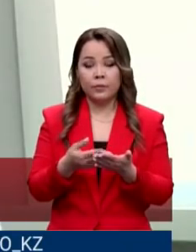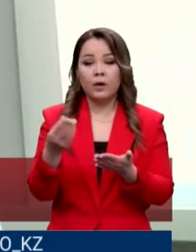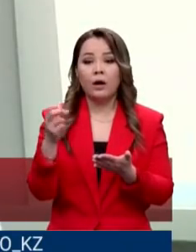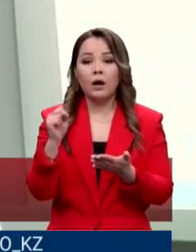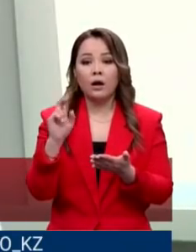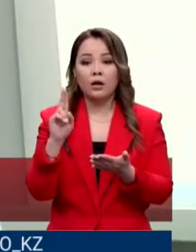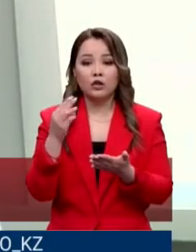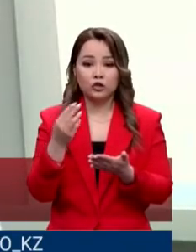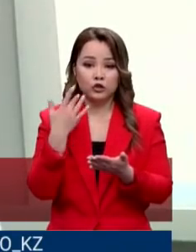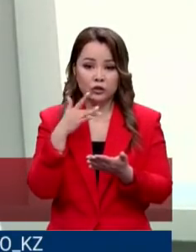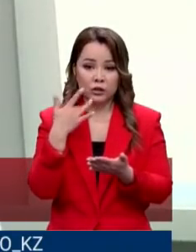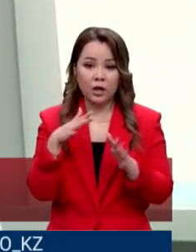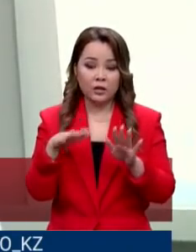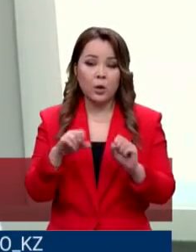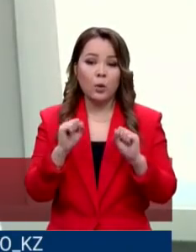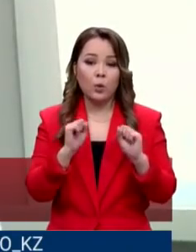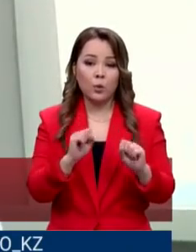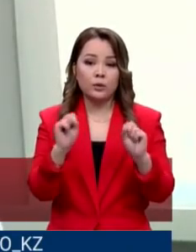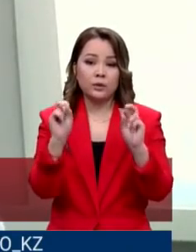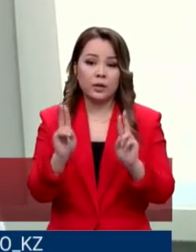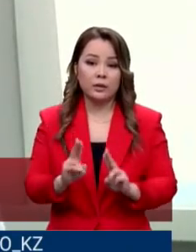ақшыта деген меншік құқығын қорғау бар деген,